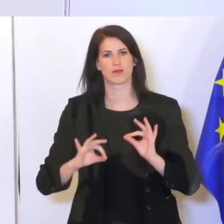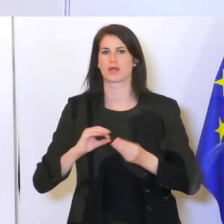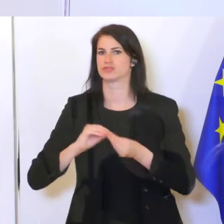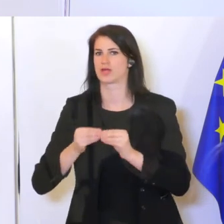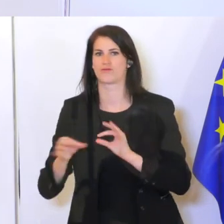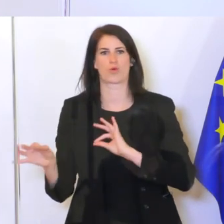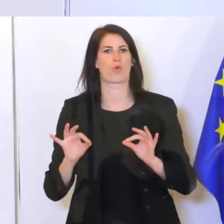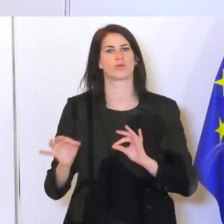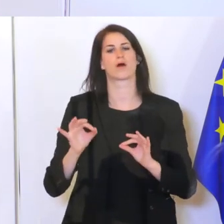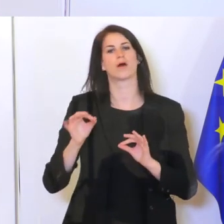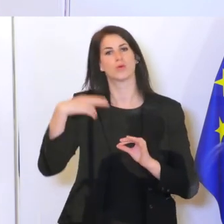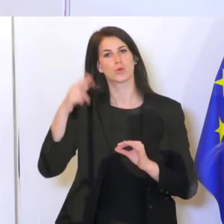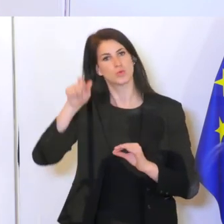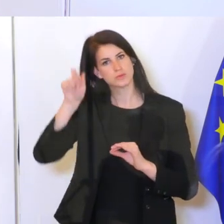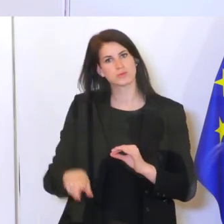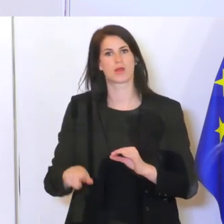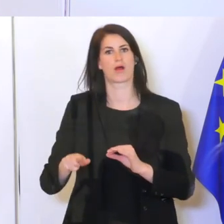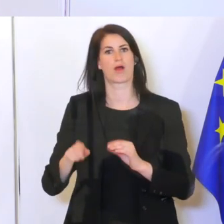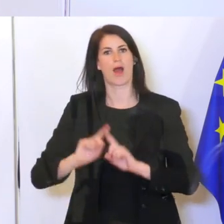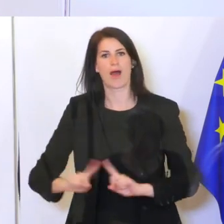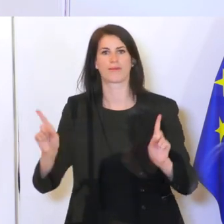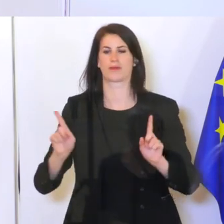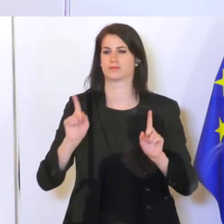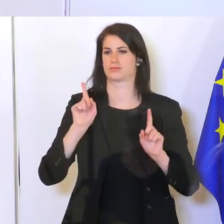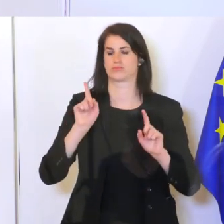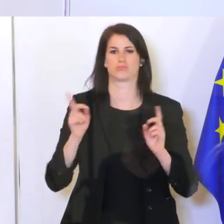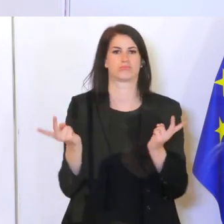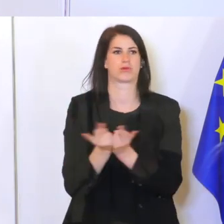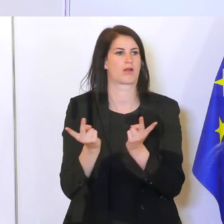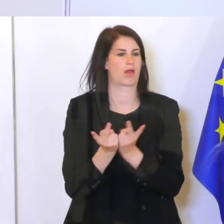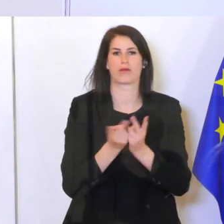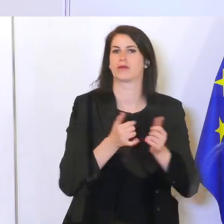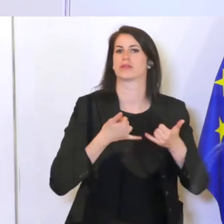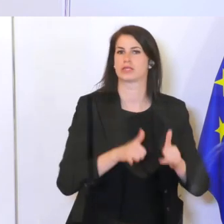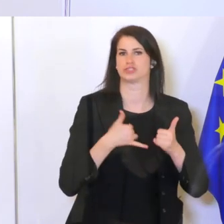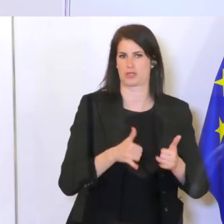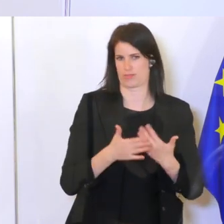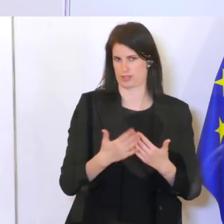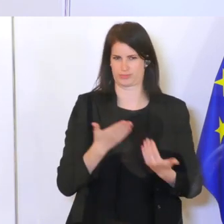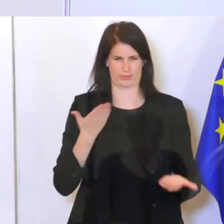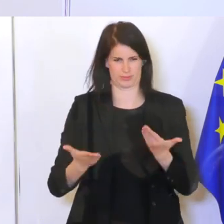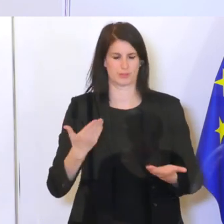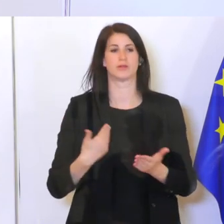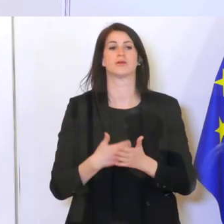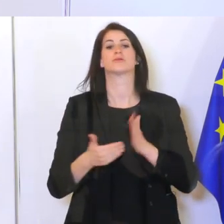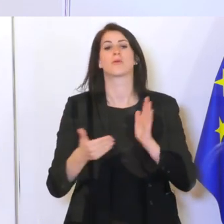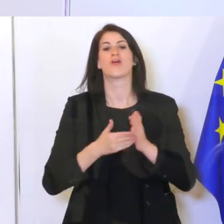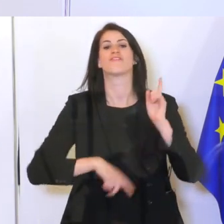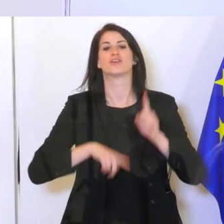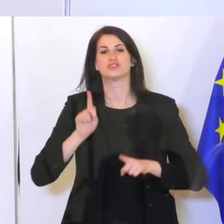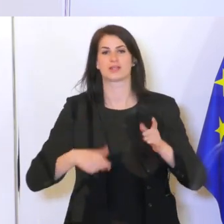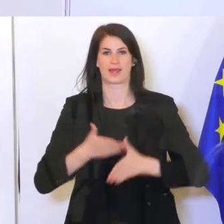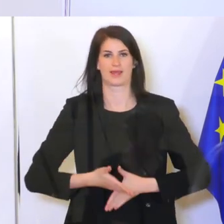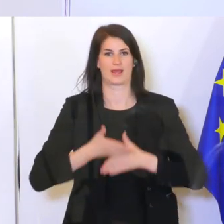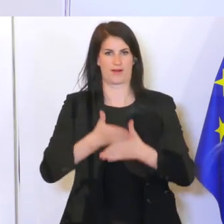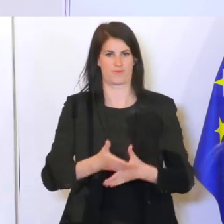andere Herausforderungen als der Tischler. Und deswegen braucht es auch in jeder Branche spezifische Hilfsmaßnahmen. Wir haben